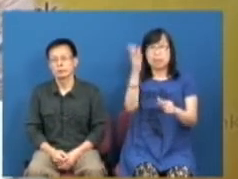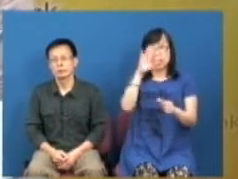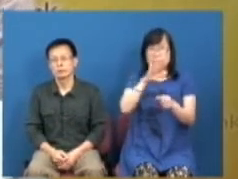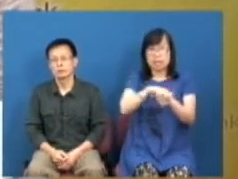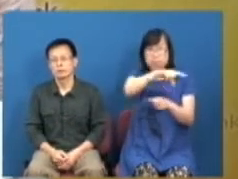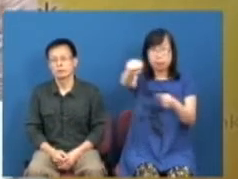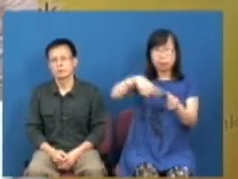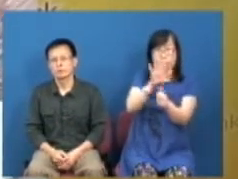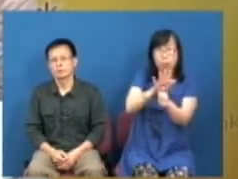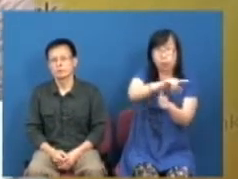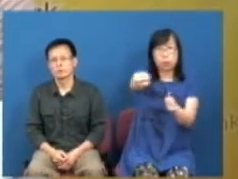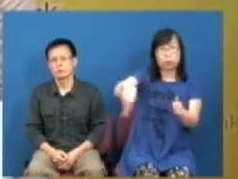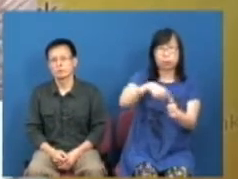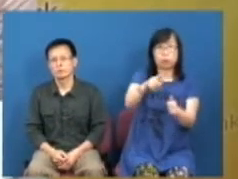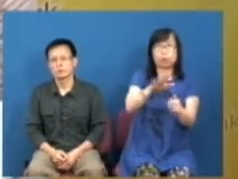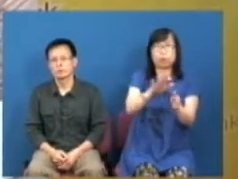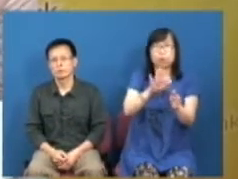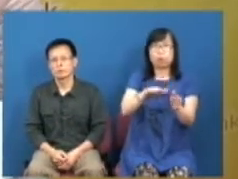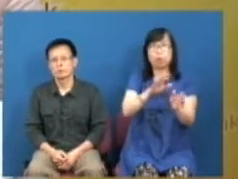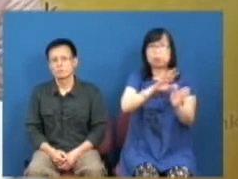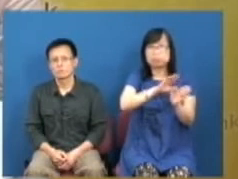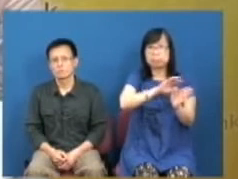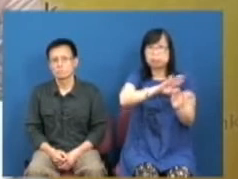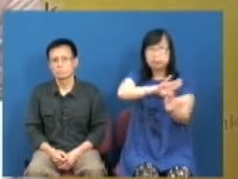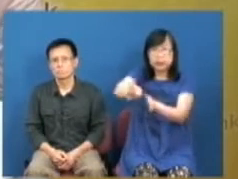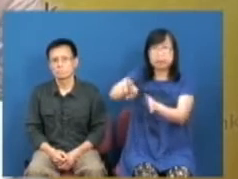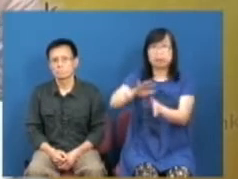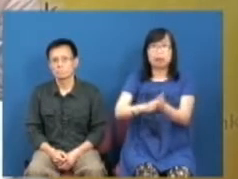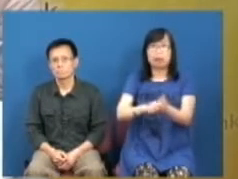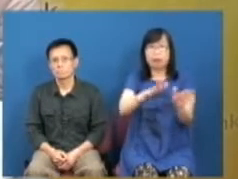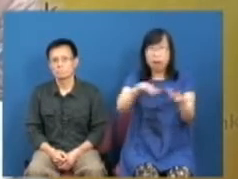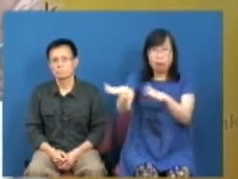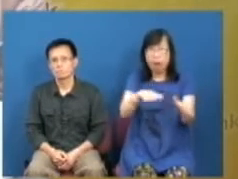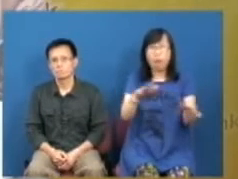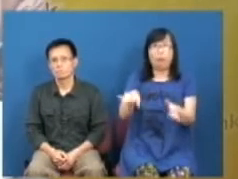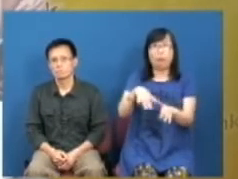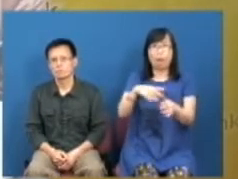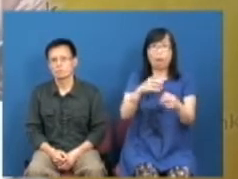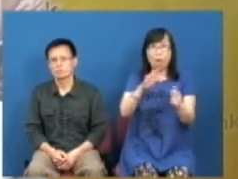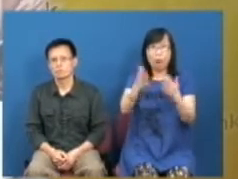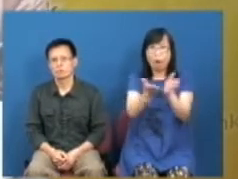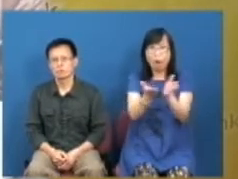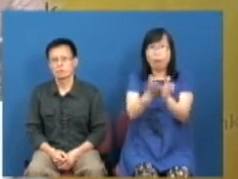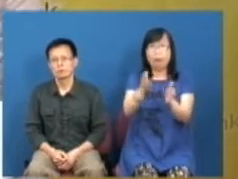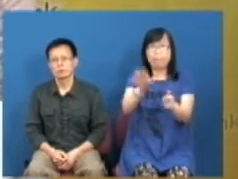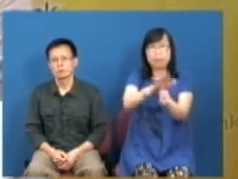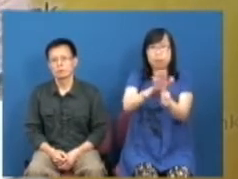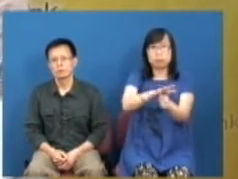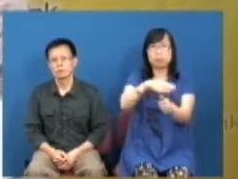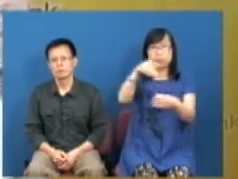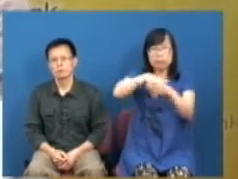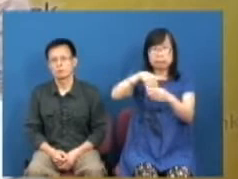area， 咁佢當佢鬆咗佢嗰個範圍係海岸保護範圍咧，你就唔可以申